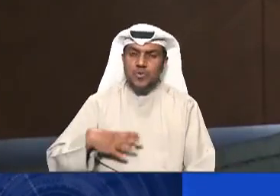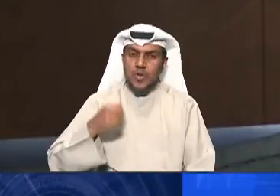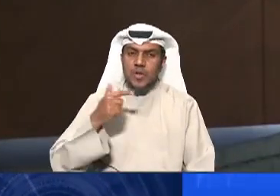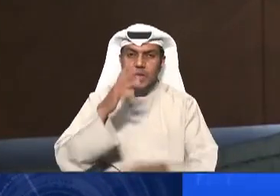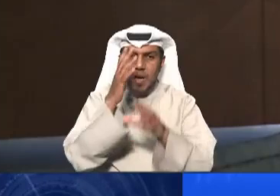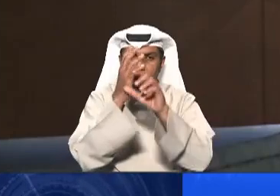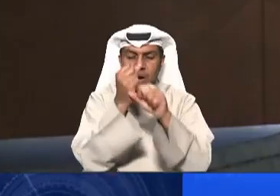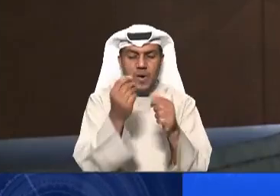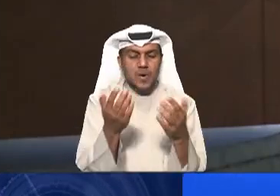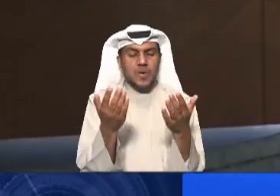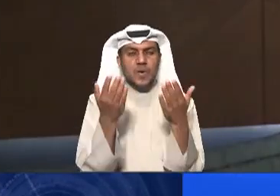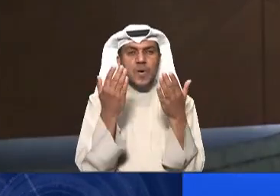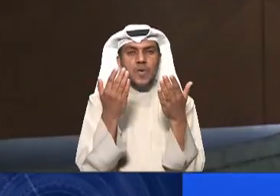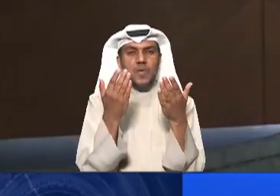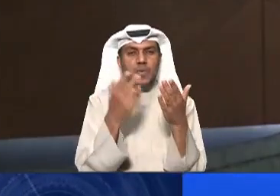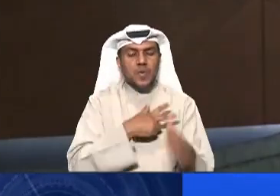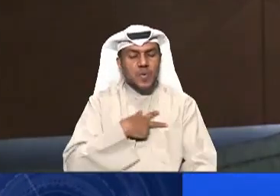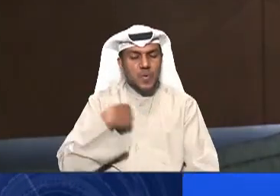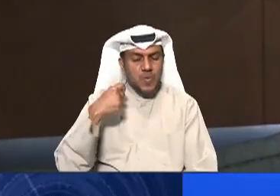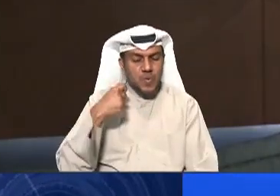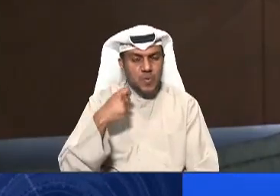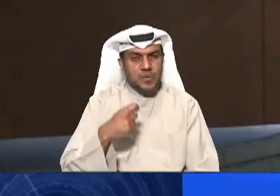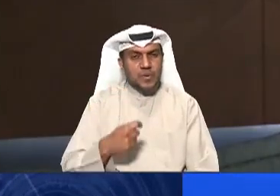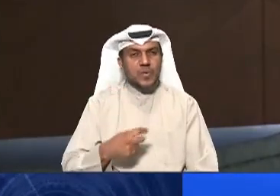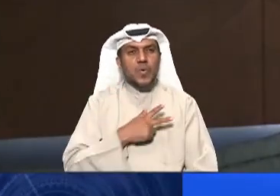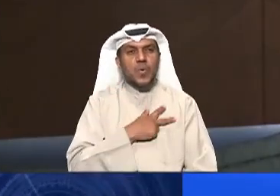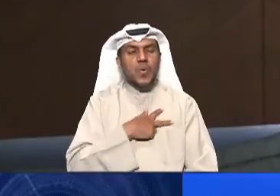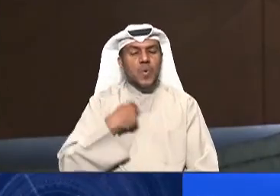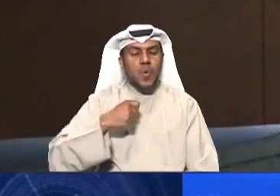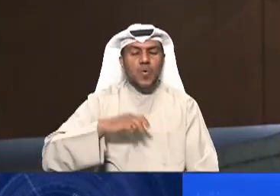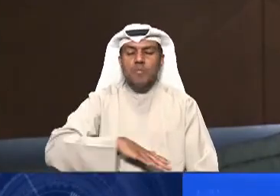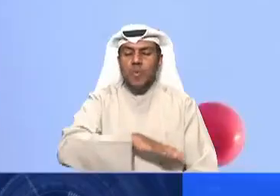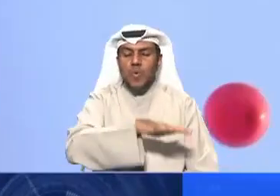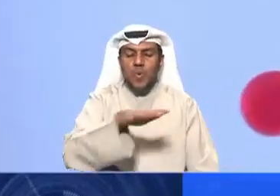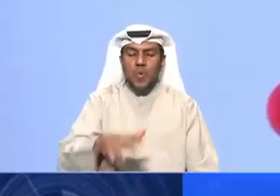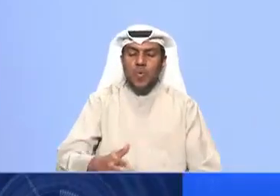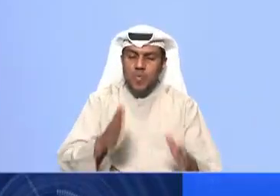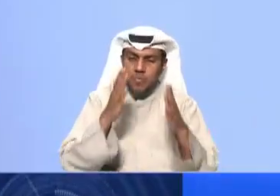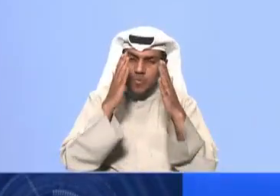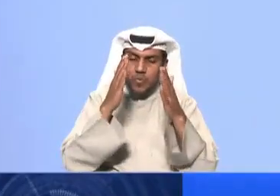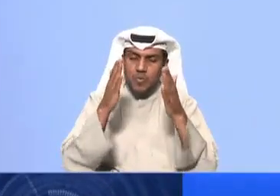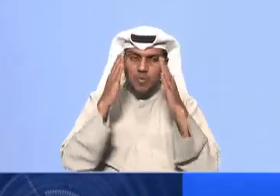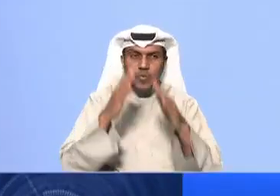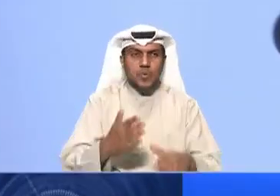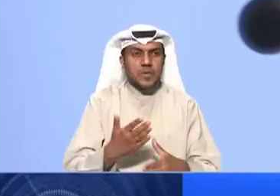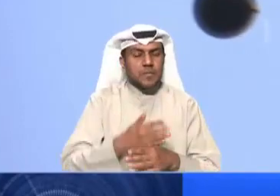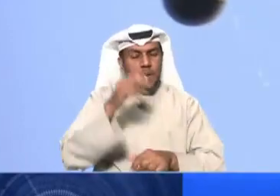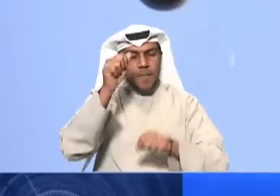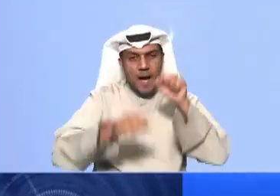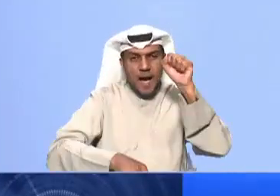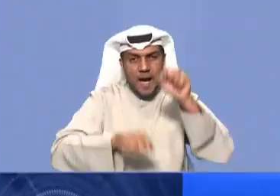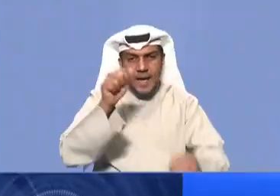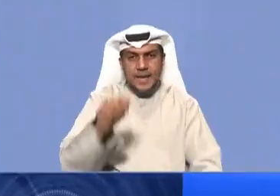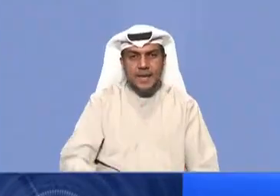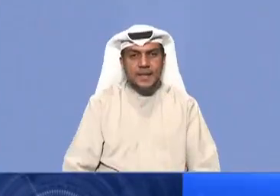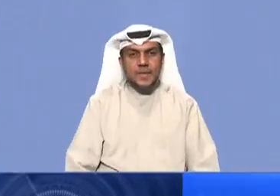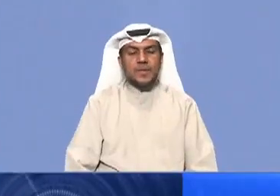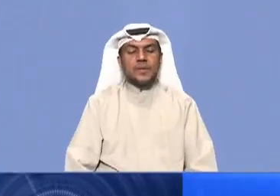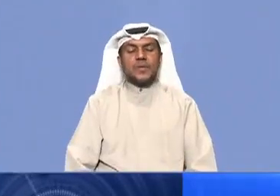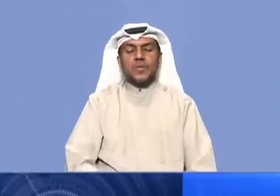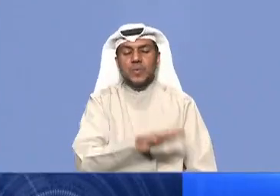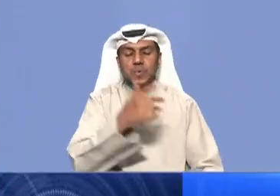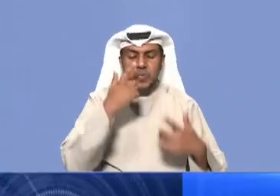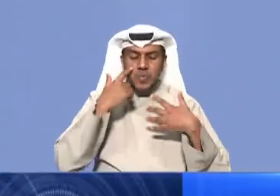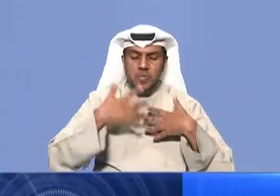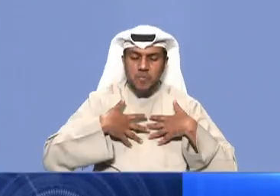ولي سمو رئيس مجلس الوزراء، وإلى الحكومة والشعب الكويتي الوفي لهذه المناسبة الوطنية. بلا شك أن